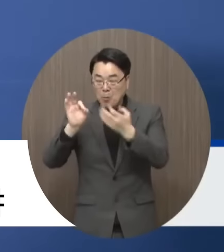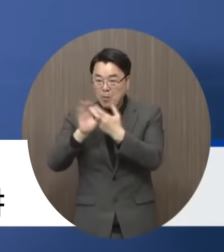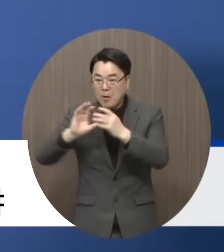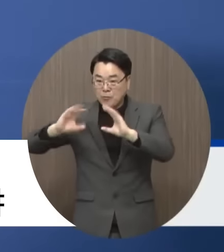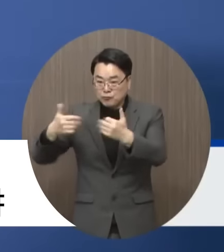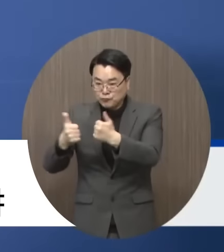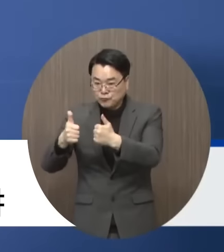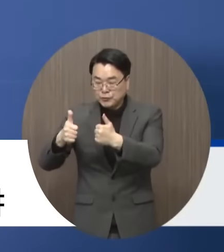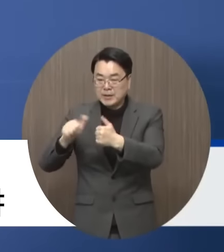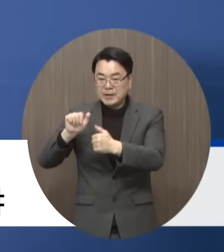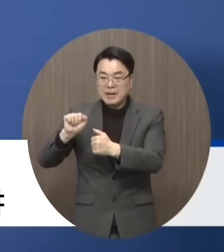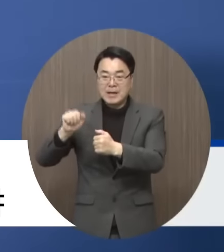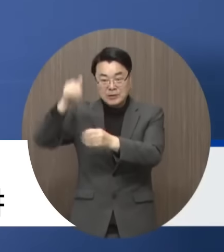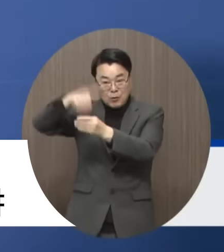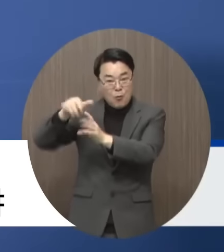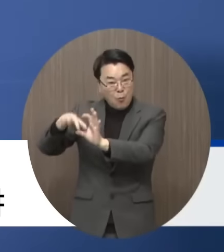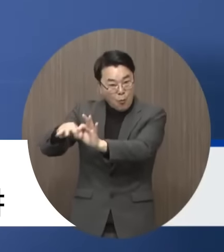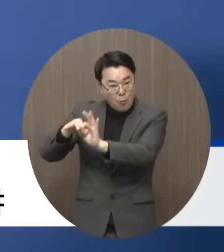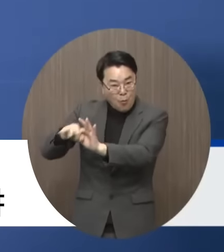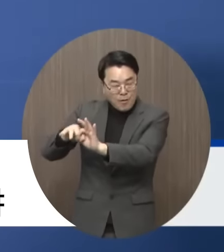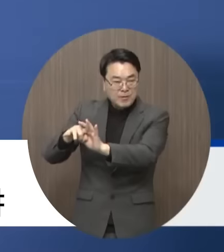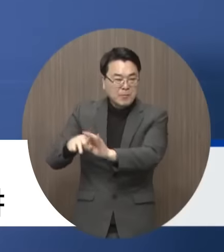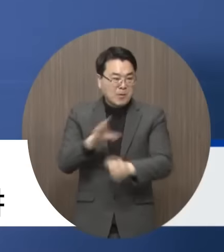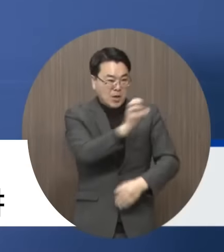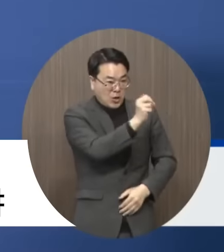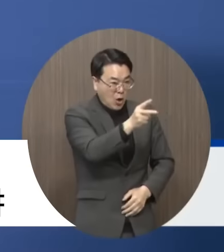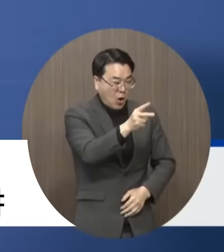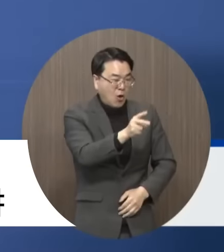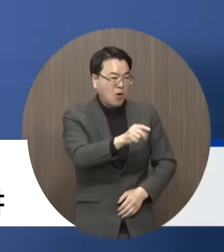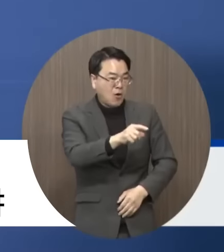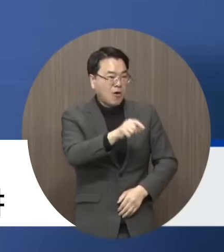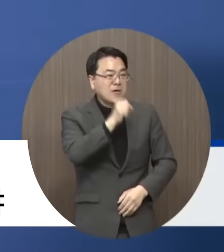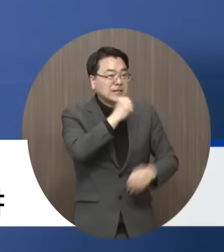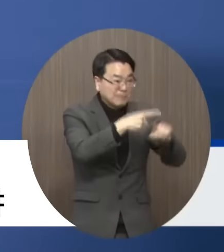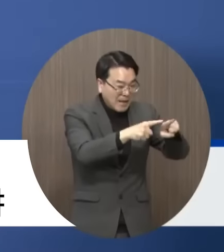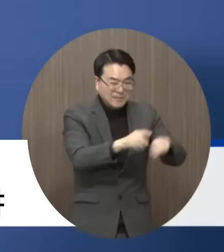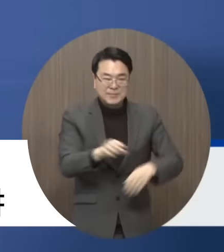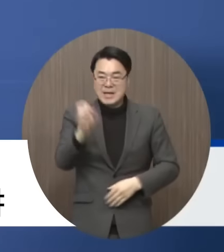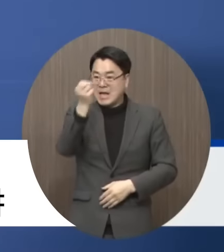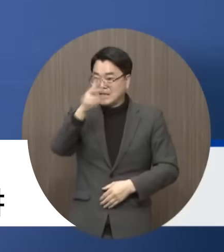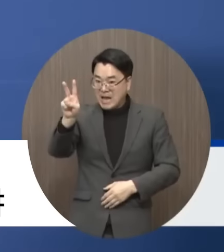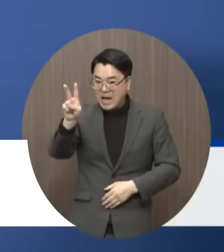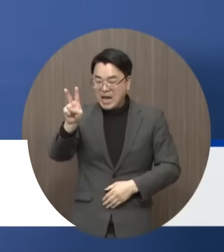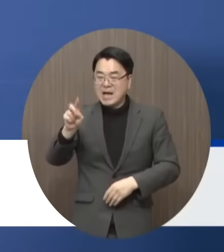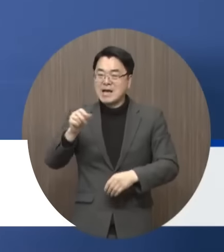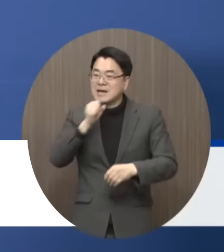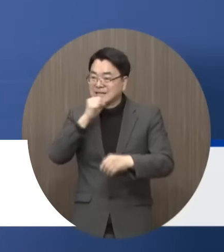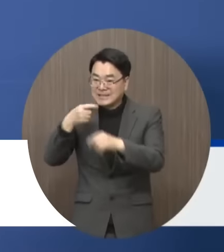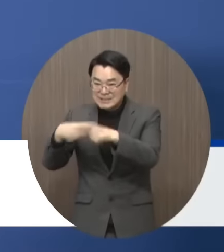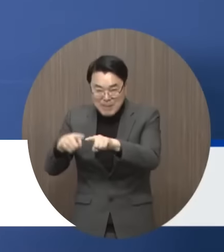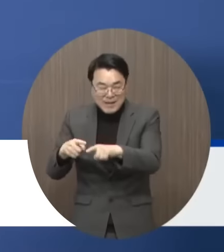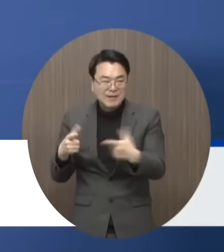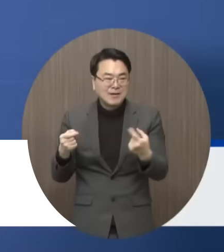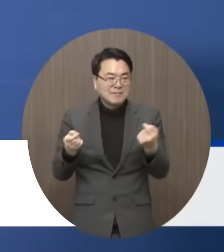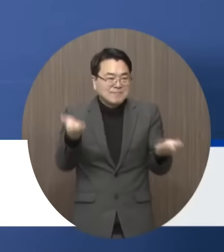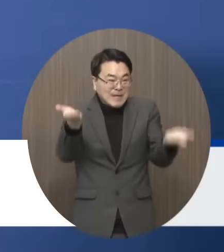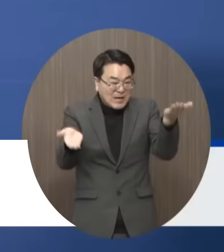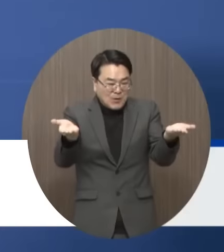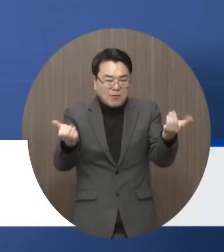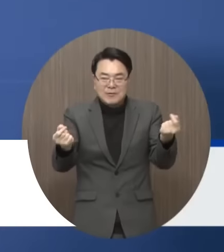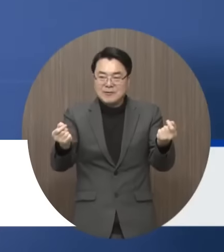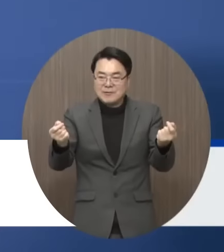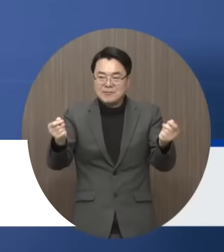총선에 대한 얘기를 하면서 이게 정권 심판이냐 또는 야당 또는 민주당 심판이냐 뭐 이런 얘기가 있는데 어떻게 평가하냐 이런